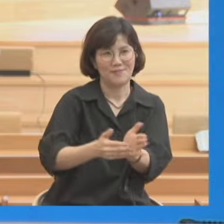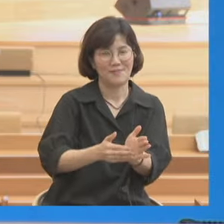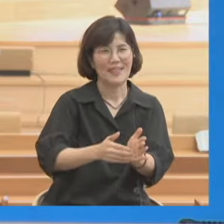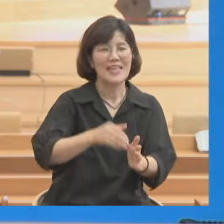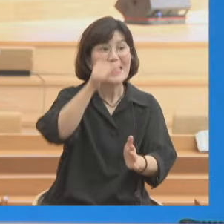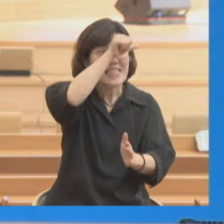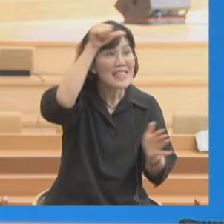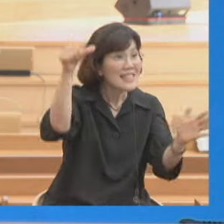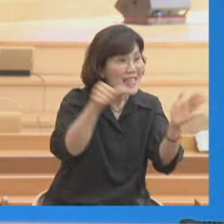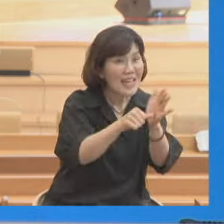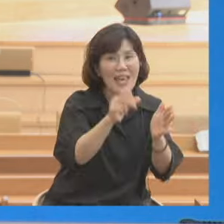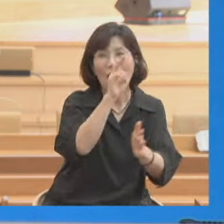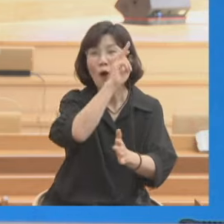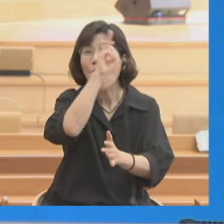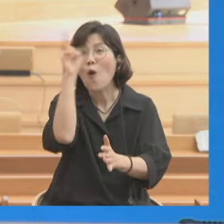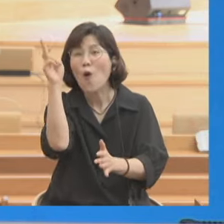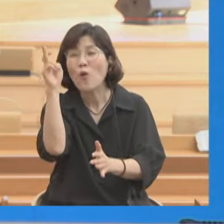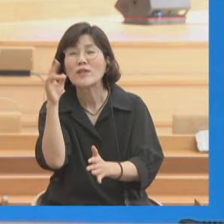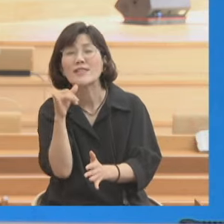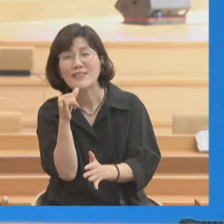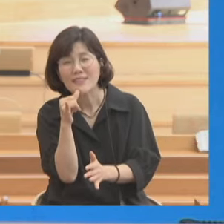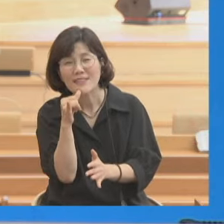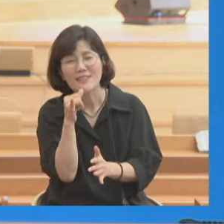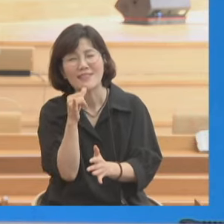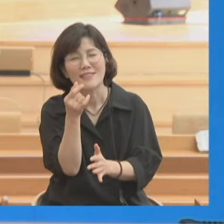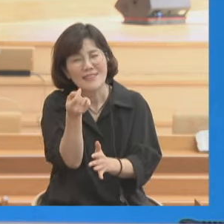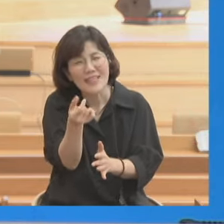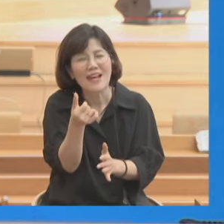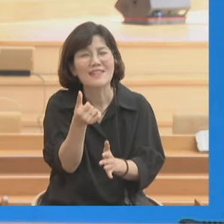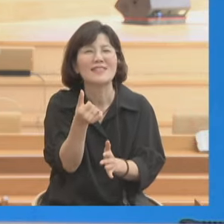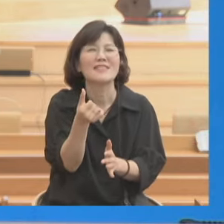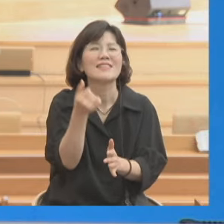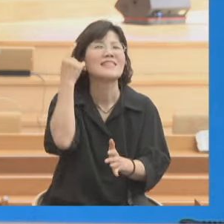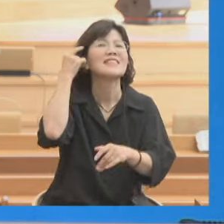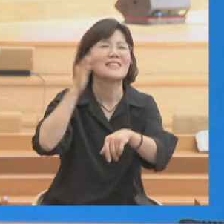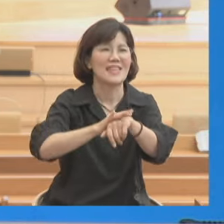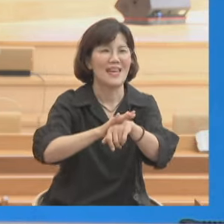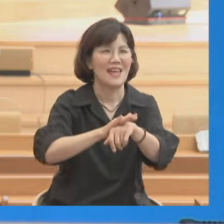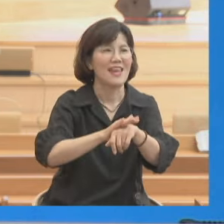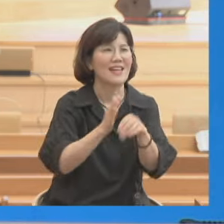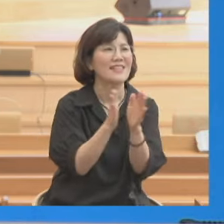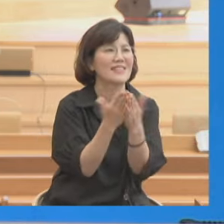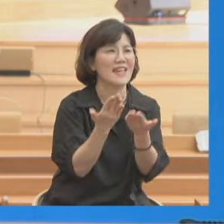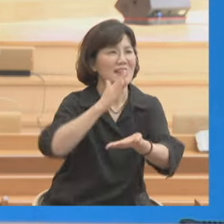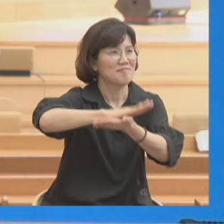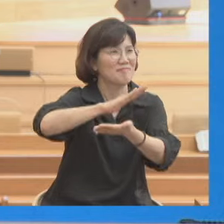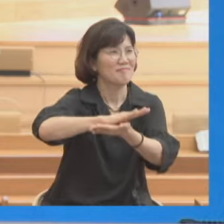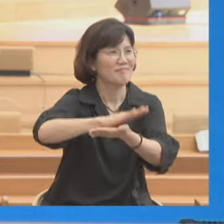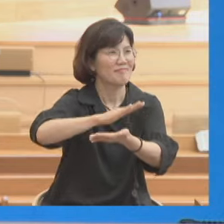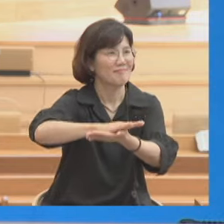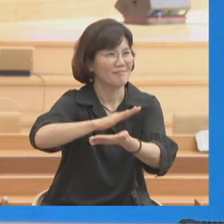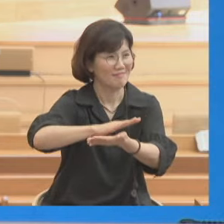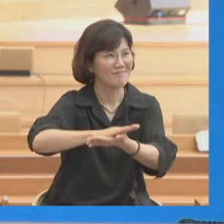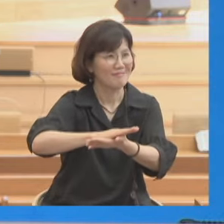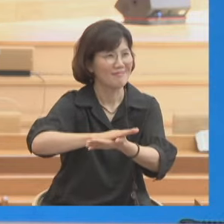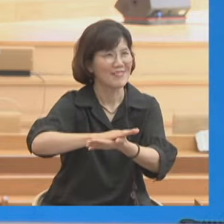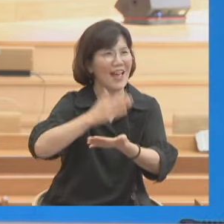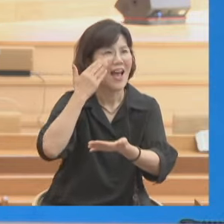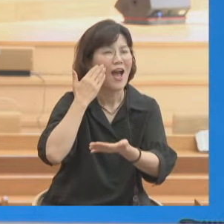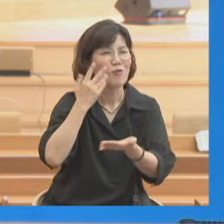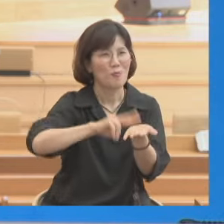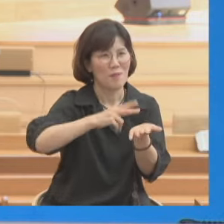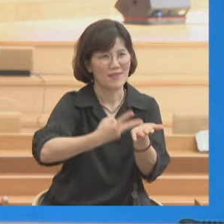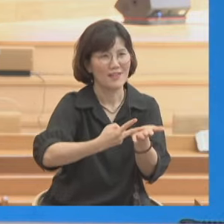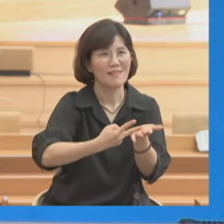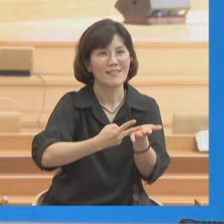즐기는 최소한의 지혜라는 책을 썼고 이 한국말로 번역되어져서 우리에게 소개되어 있죠. 한 번쯤